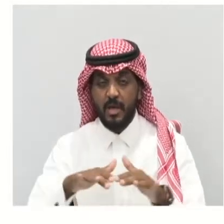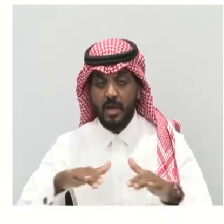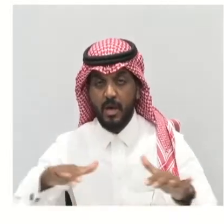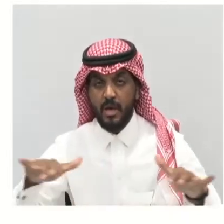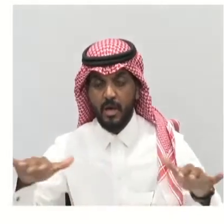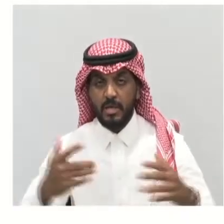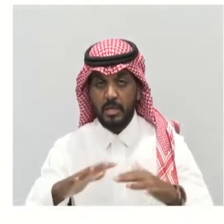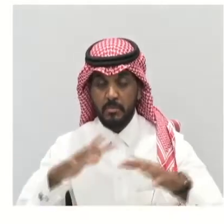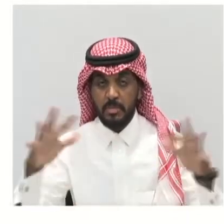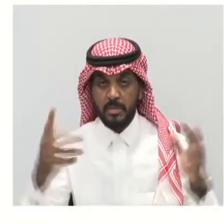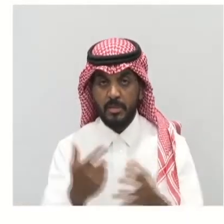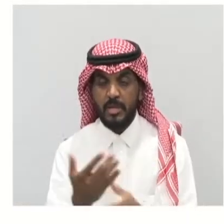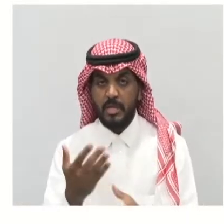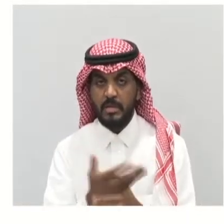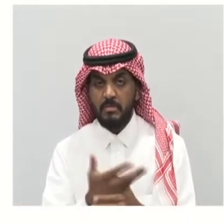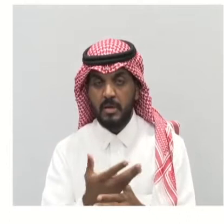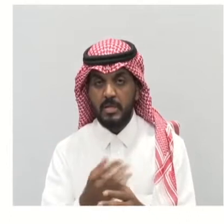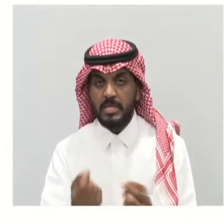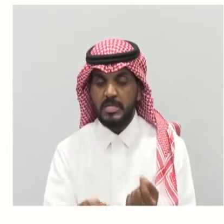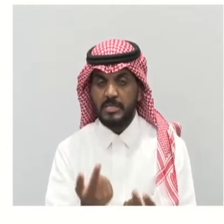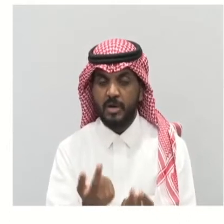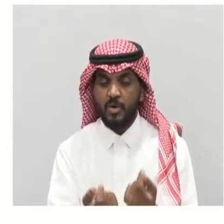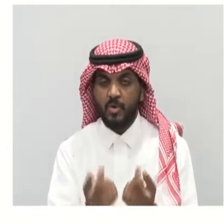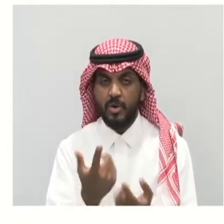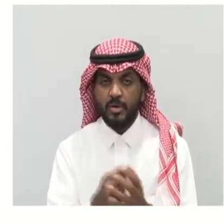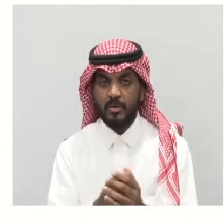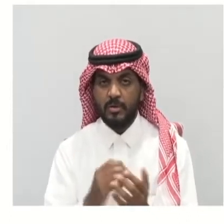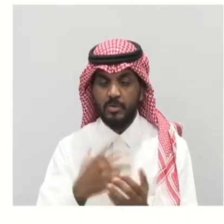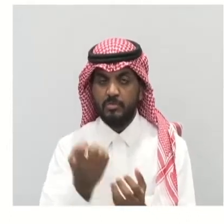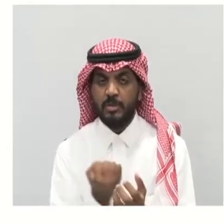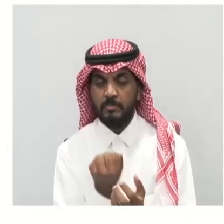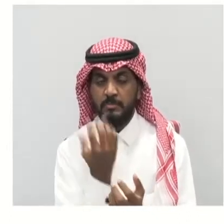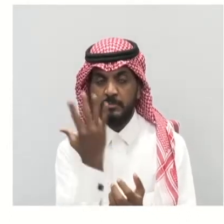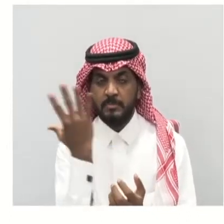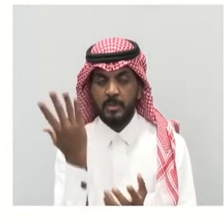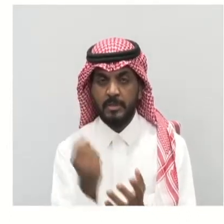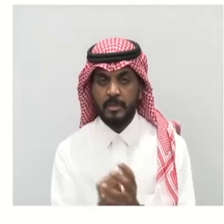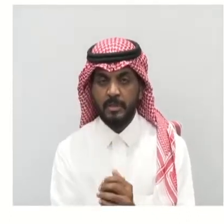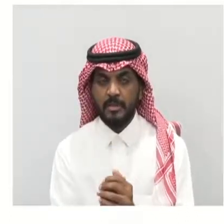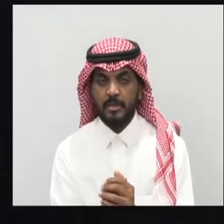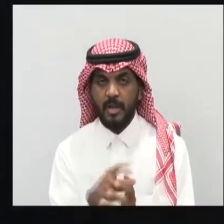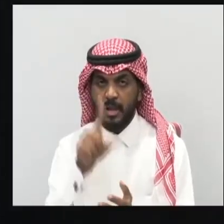واسعة، لما لا نزرعها لتصبح حديقة؟ الآن